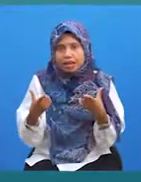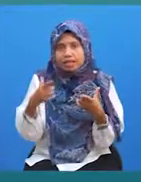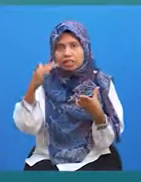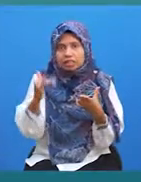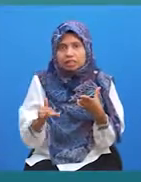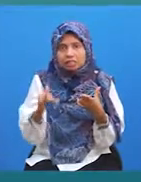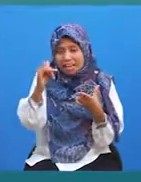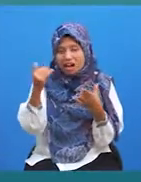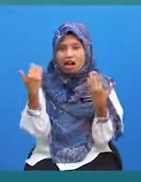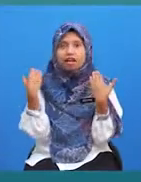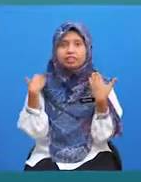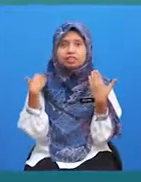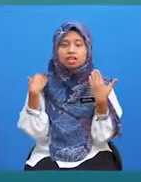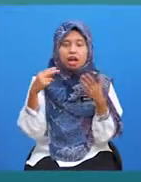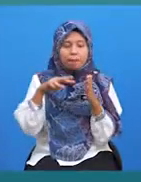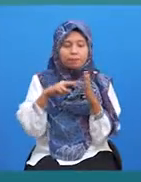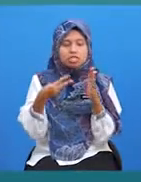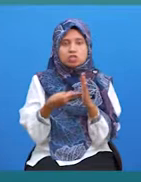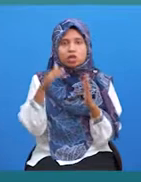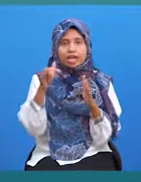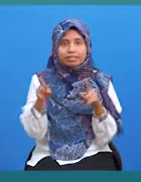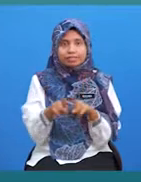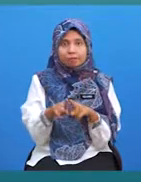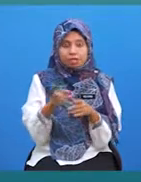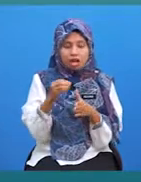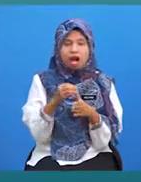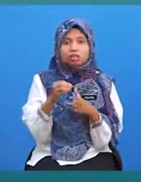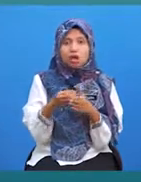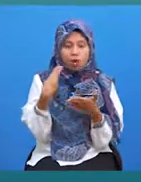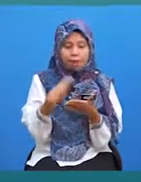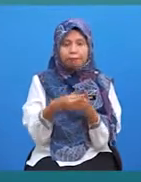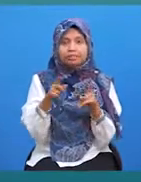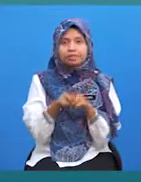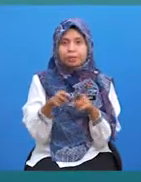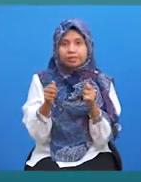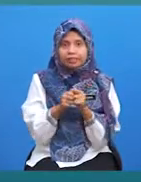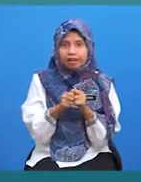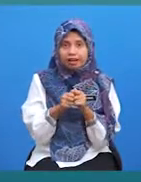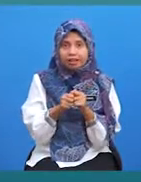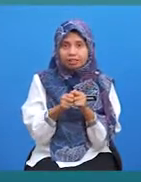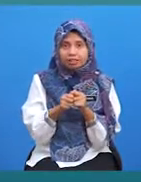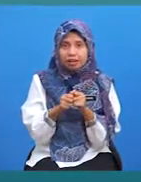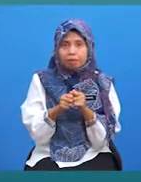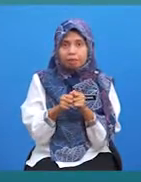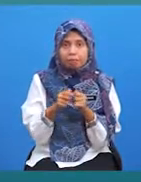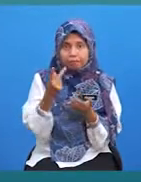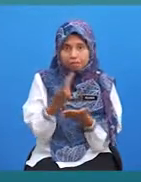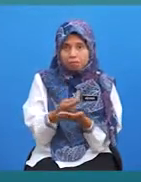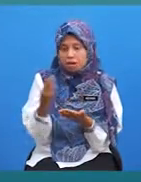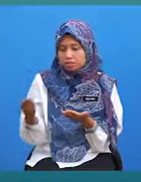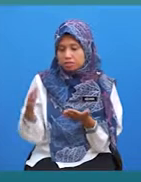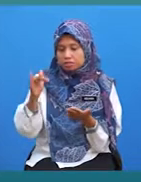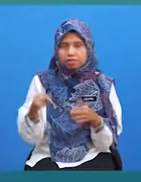mempunyai maksud yang sama atau hampir sama dengan peribahasa yang diberikan.